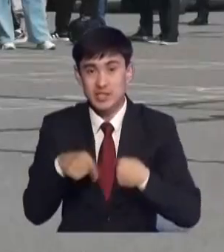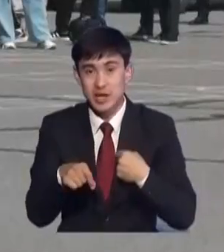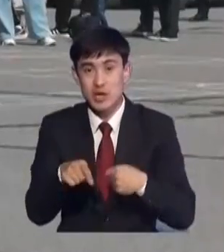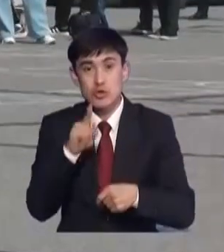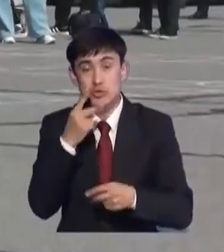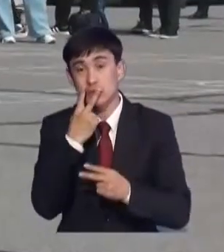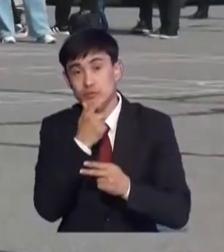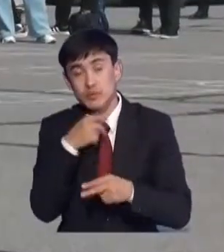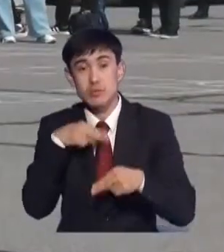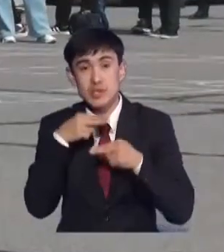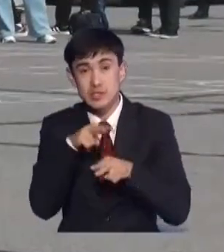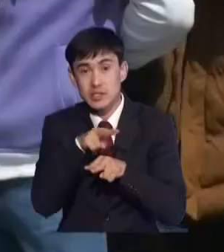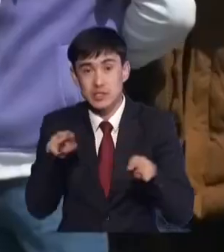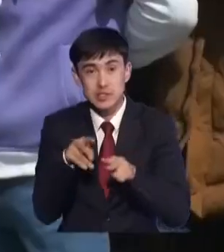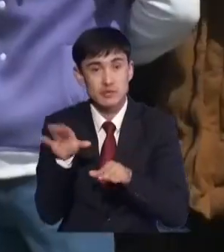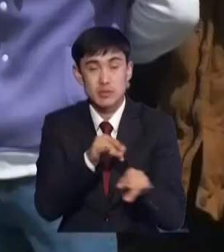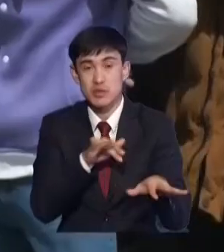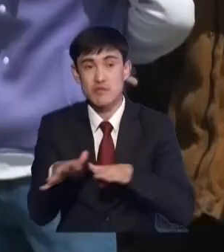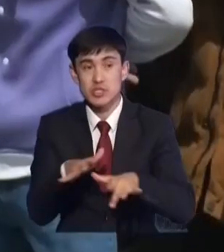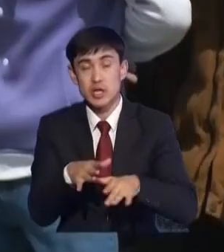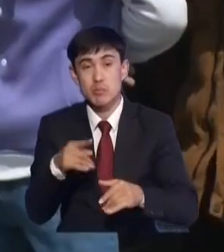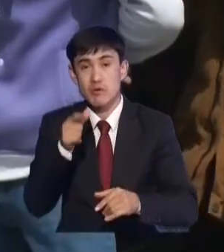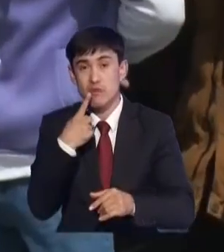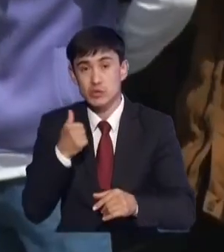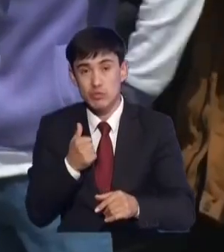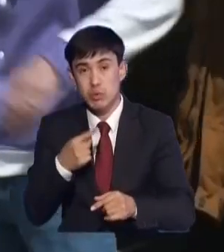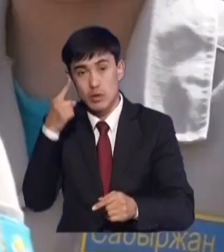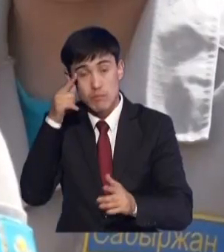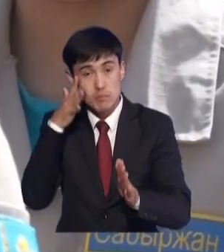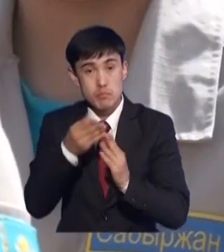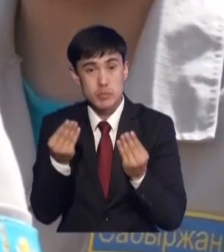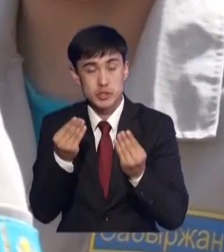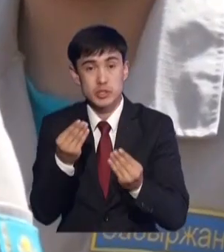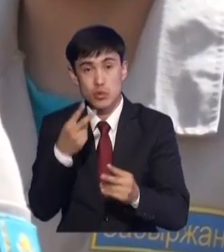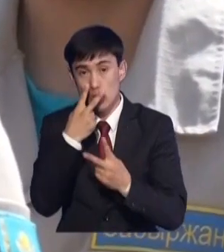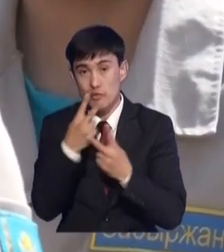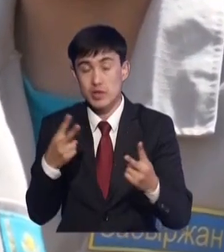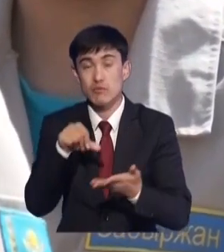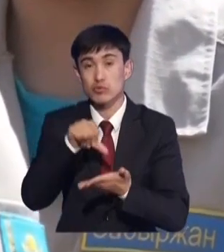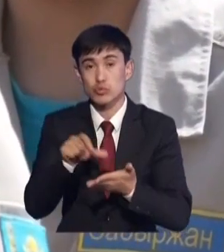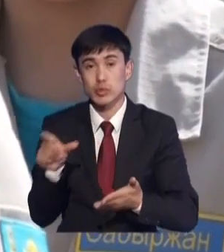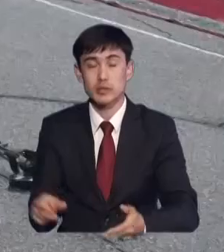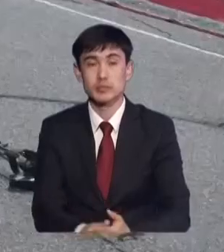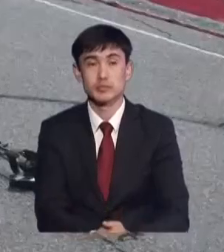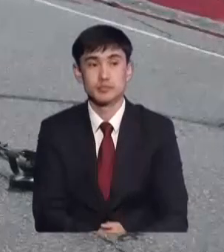Юные зрители, внимательно следившие за всеми движениями бойцов, были глубоко впечатлены увиденным выступлением.